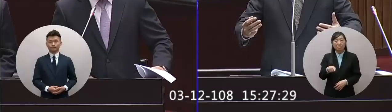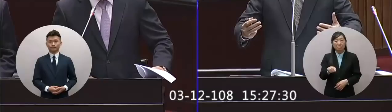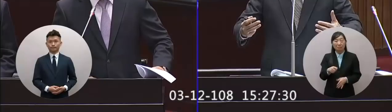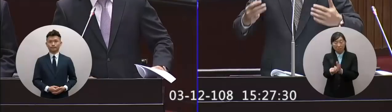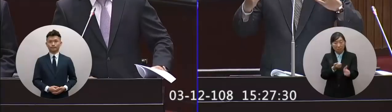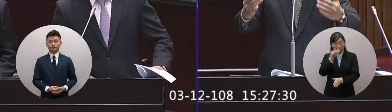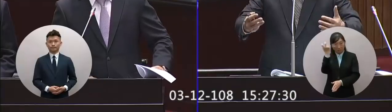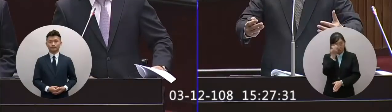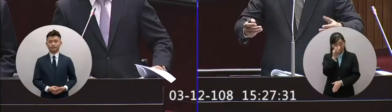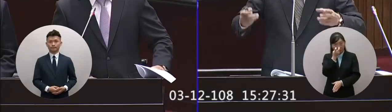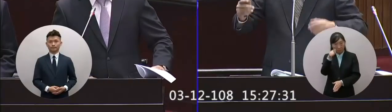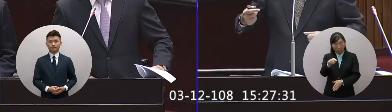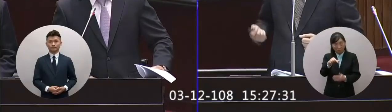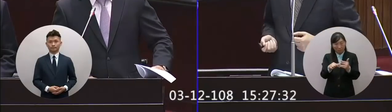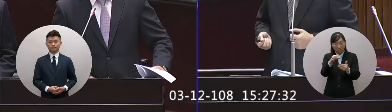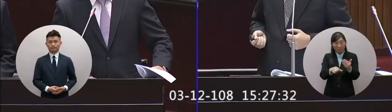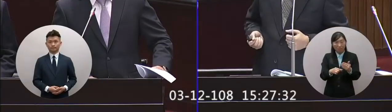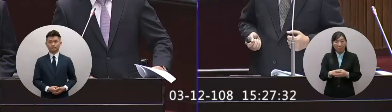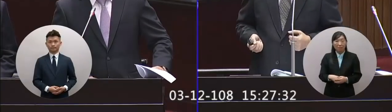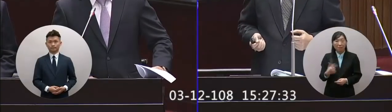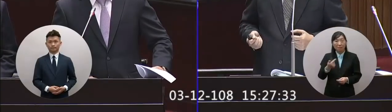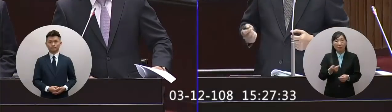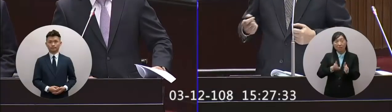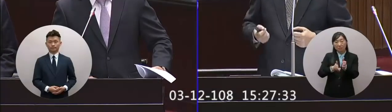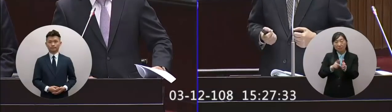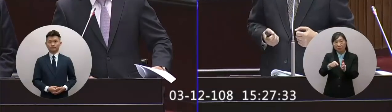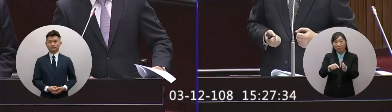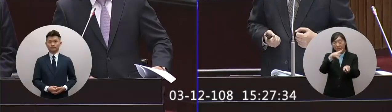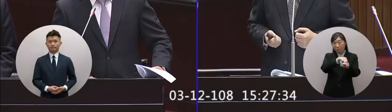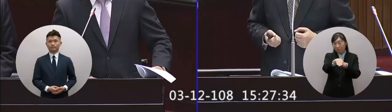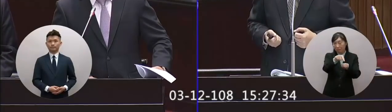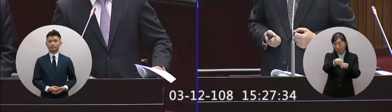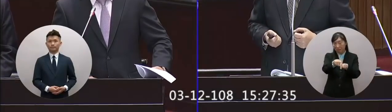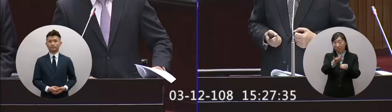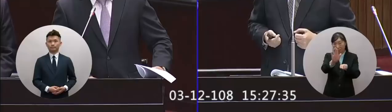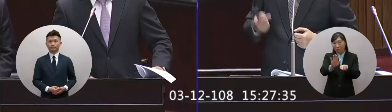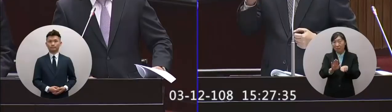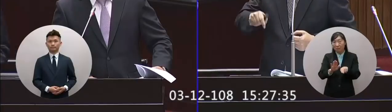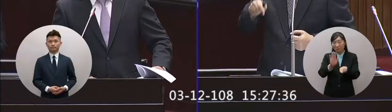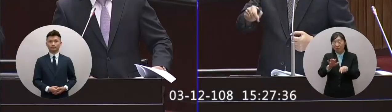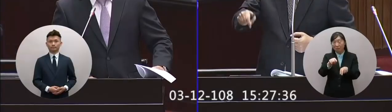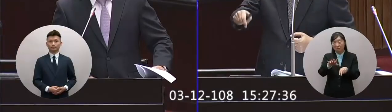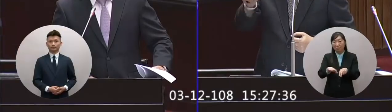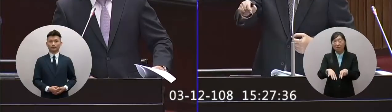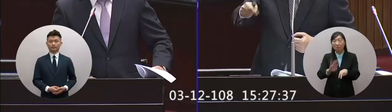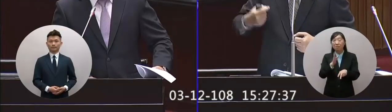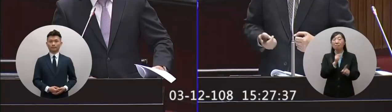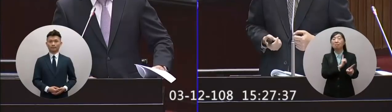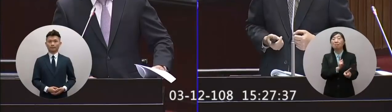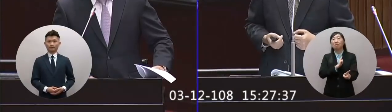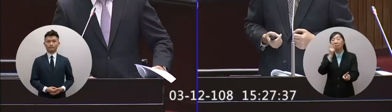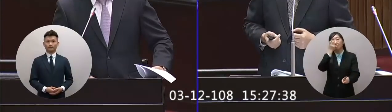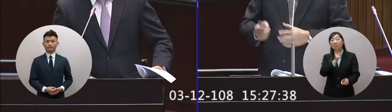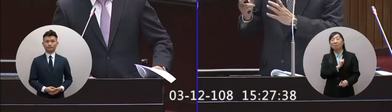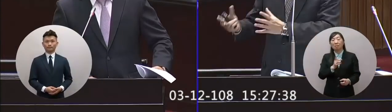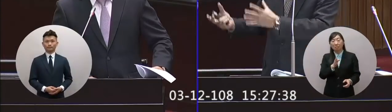监察机制、核查机制。那现在咱的铁路局、高铁局，他有啊，不是没有啊，他是自己里面检查自